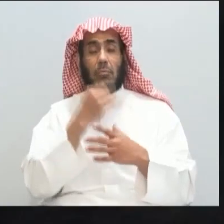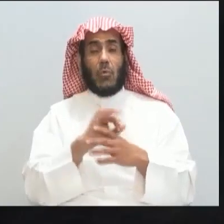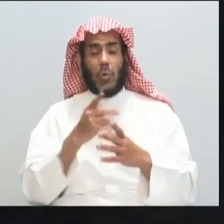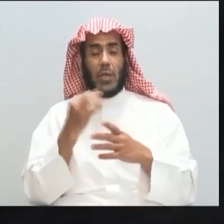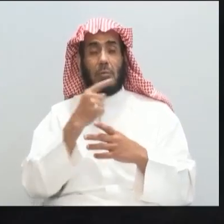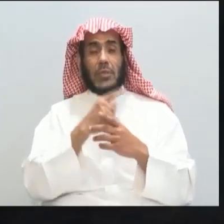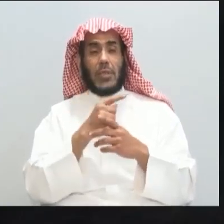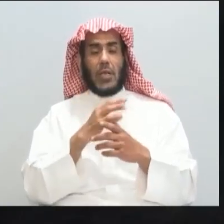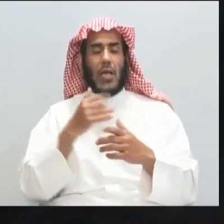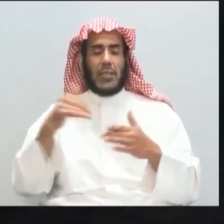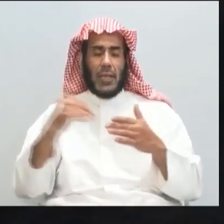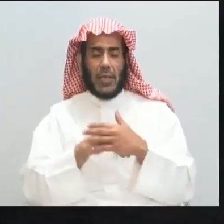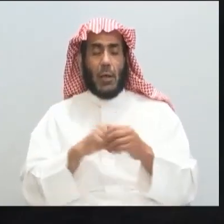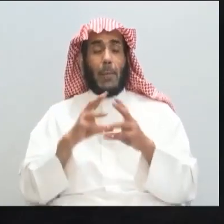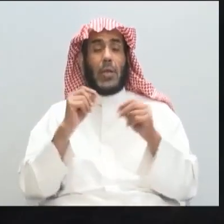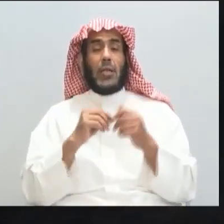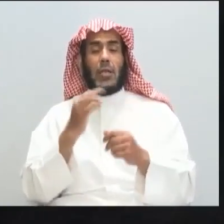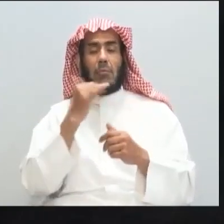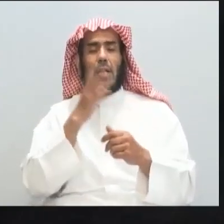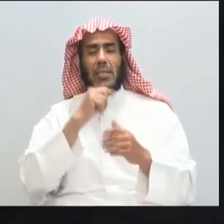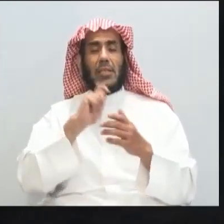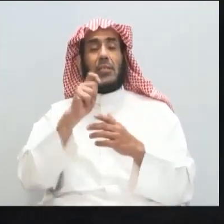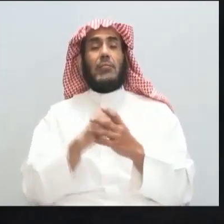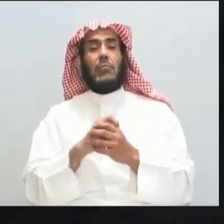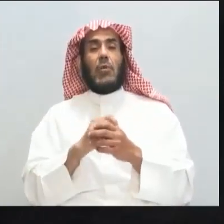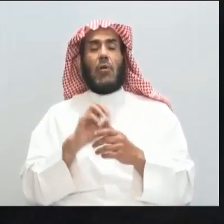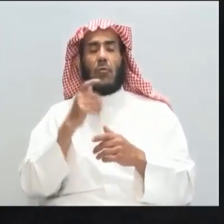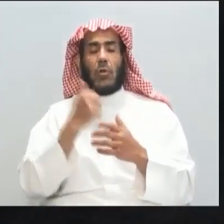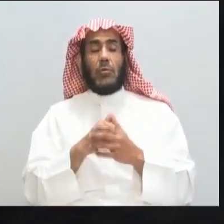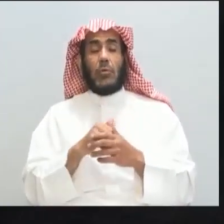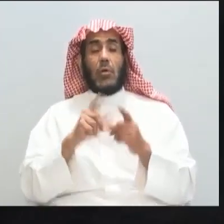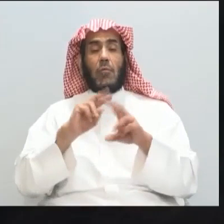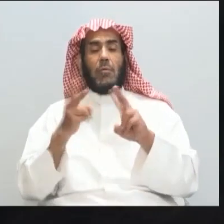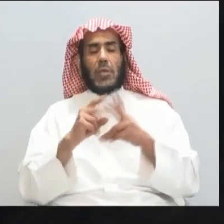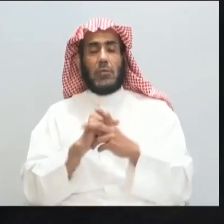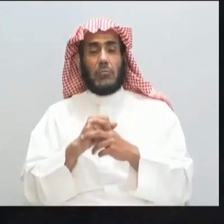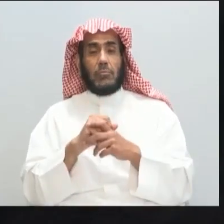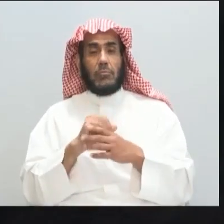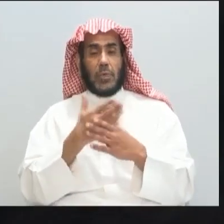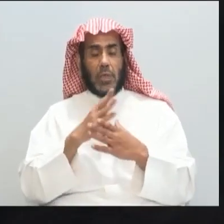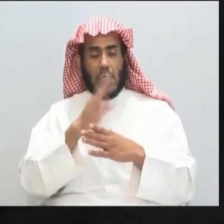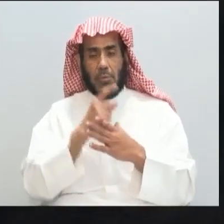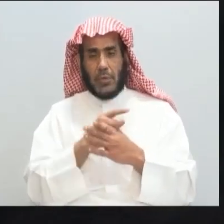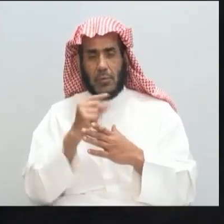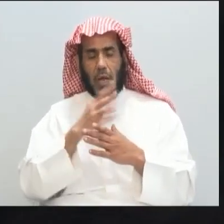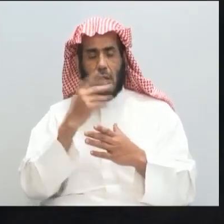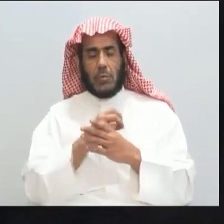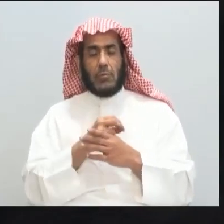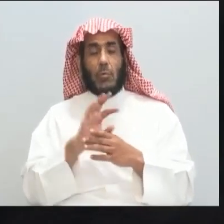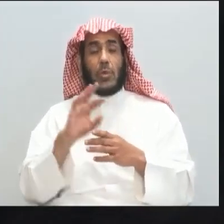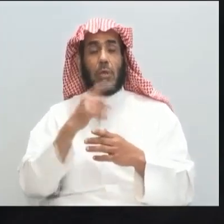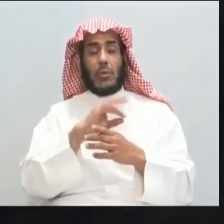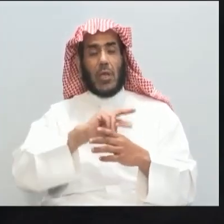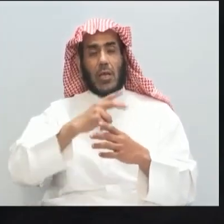وبين الكلمات الدخيله معنى ان هذه الكلمه ليست اصلها في اللغه هي العربيه وتميزوا هنا بين الكلمات العربيه وبين